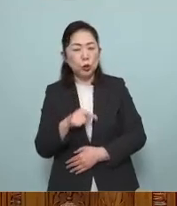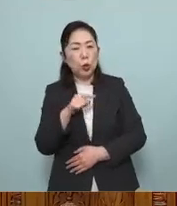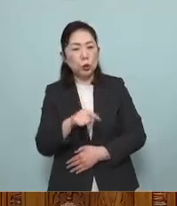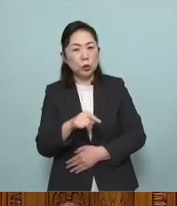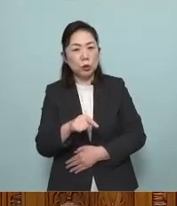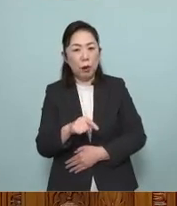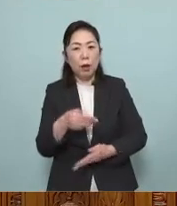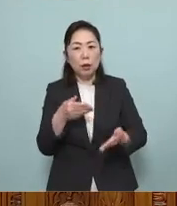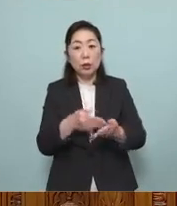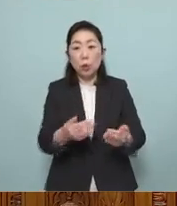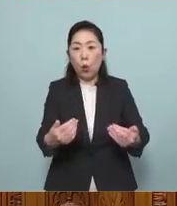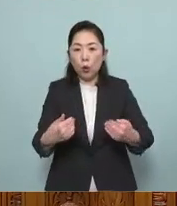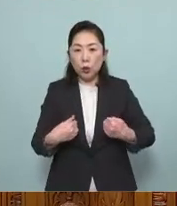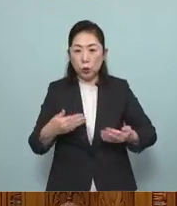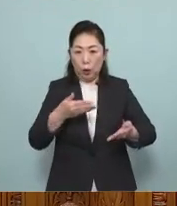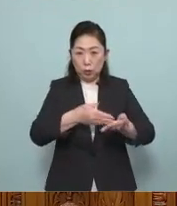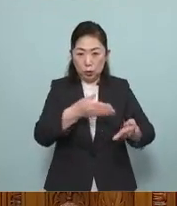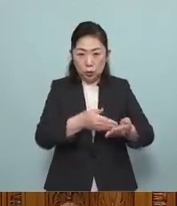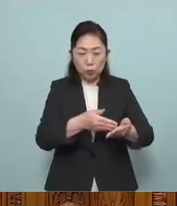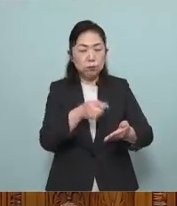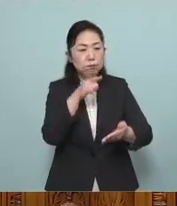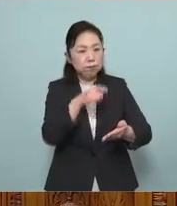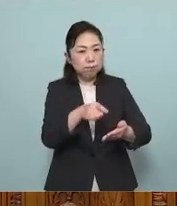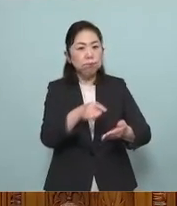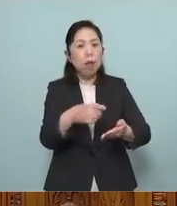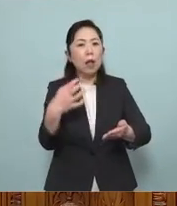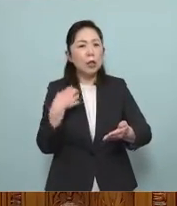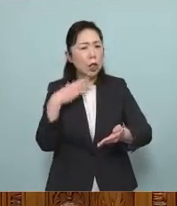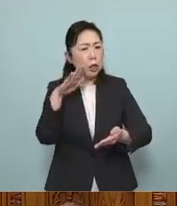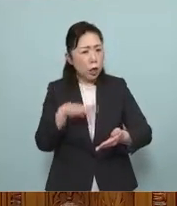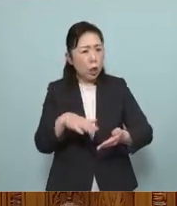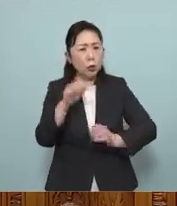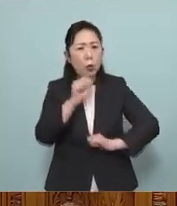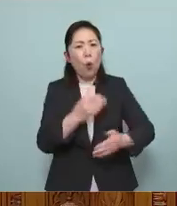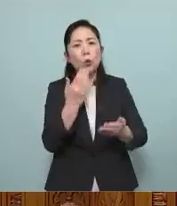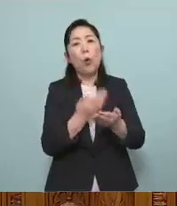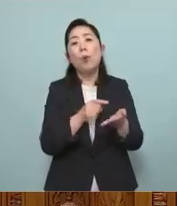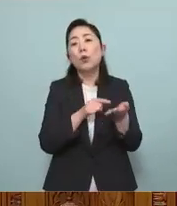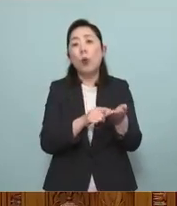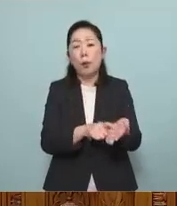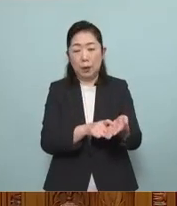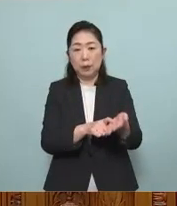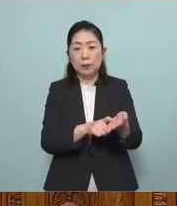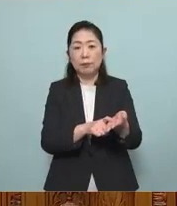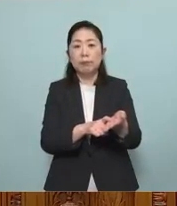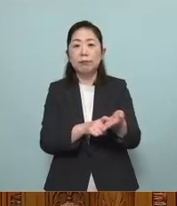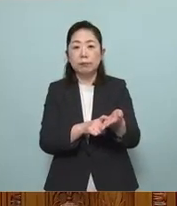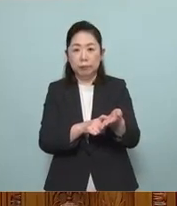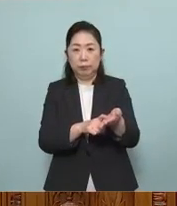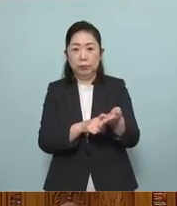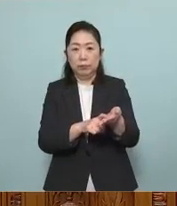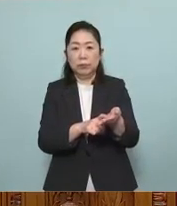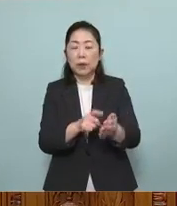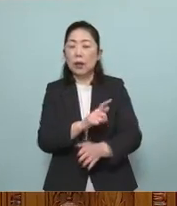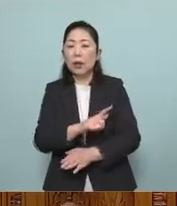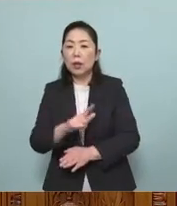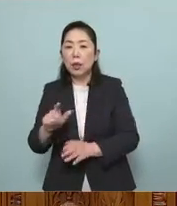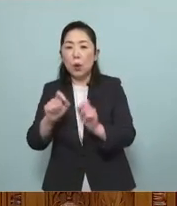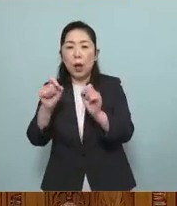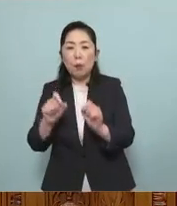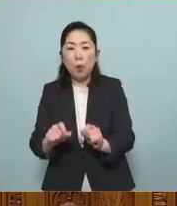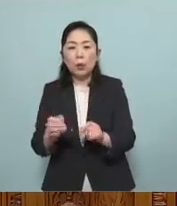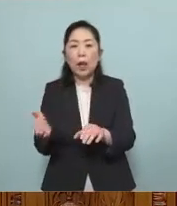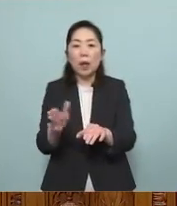すべきは主張し、責任ある行動を強く求めていきます。同時に諸懸案も含め